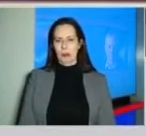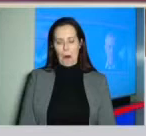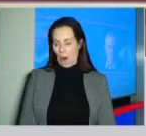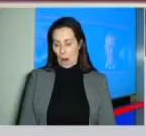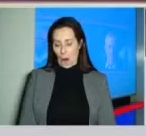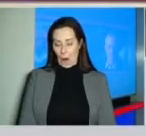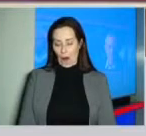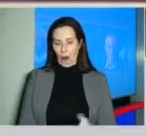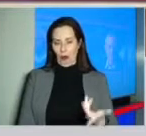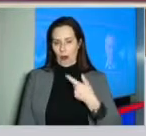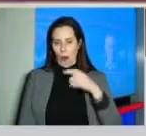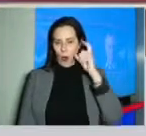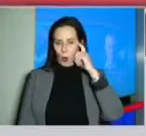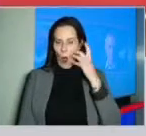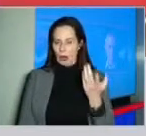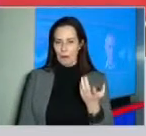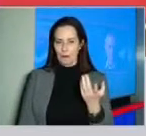דאגה, אם כי יש